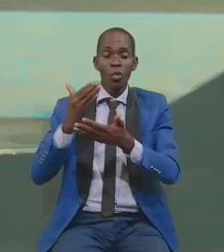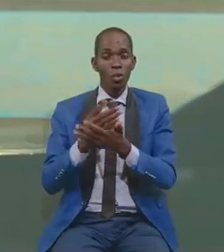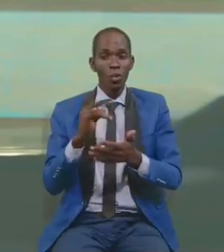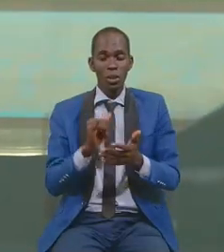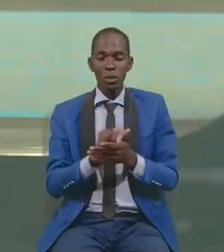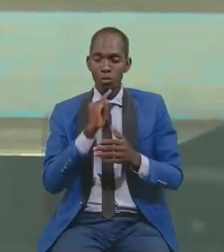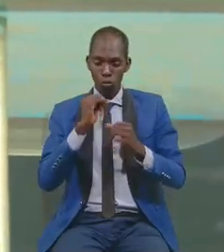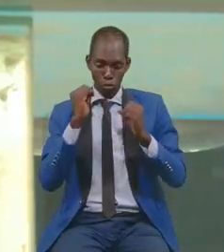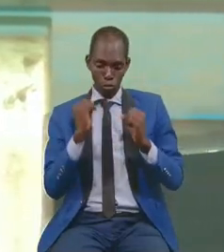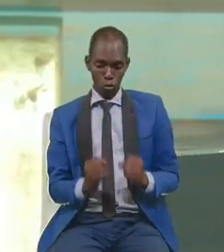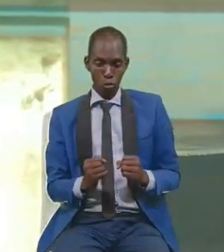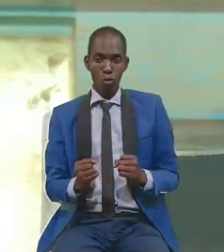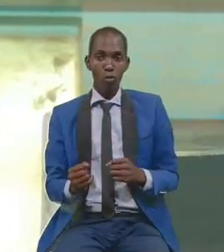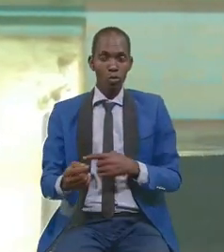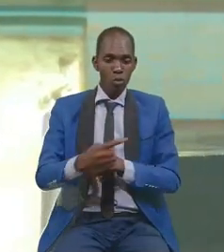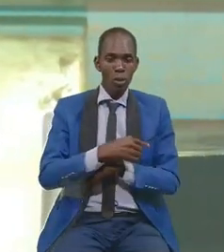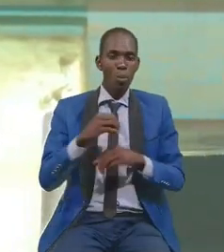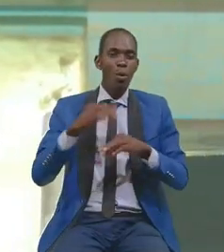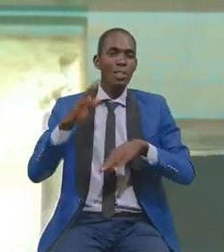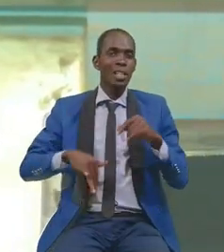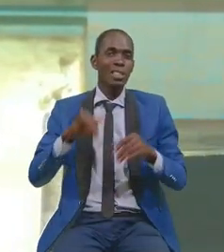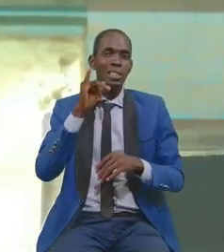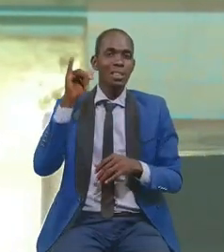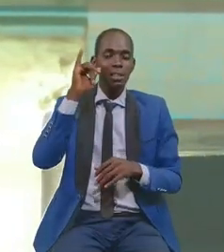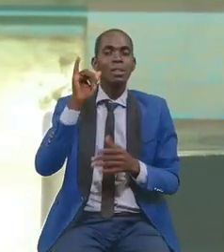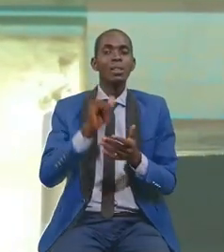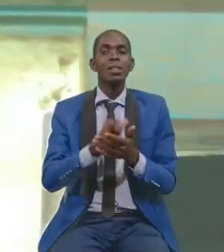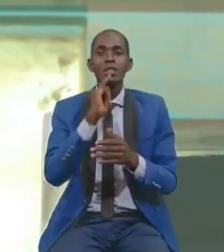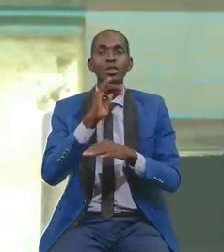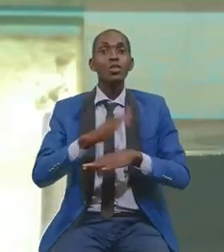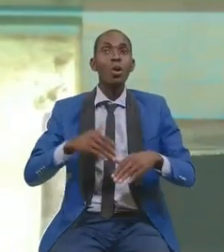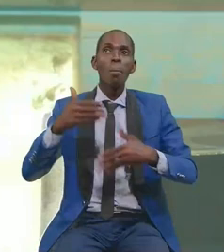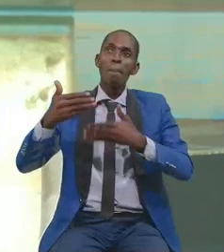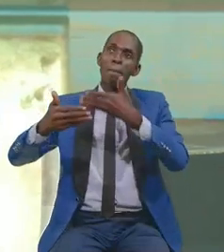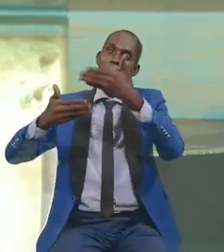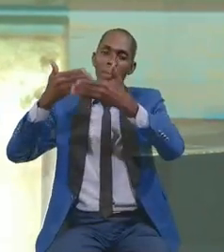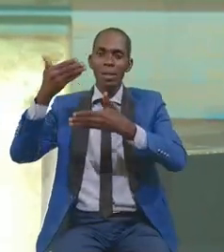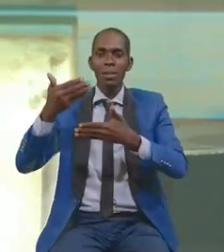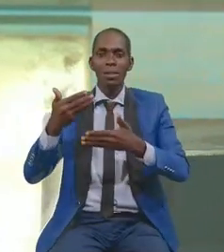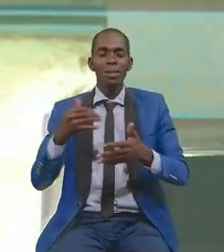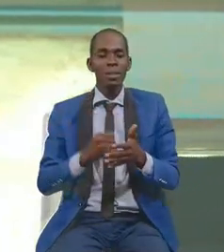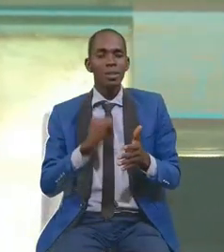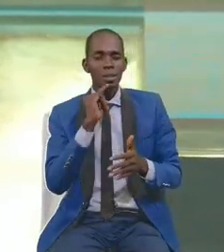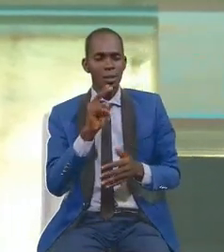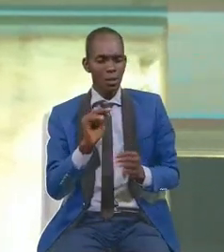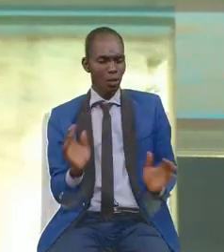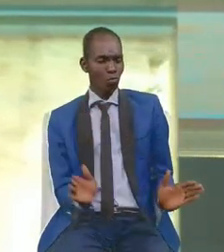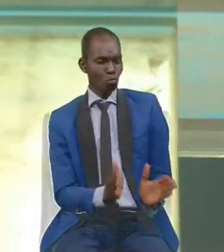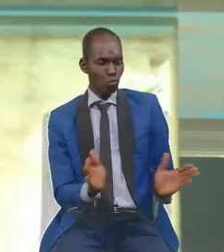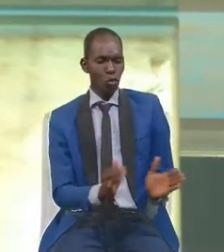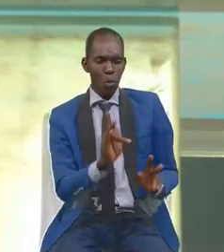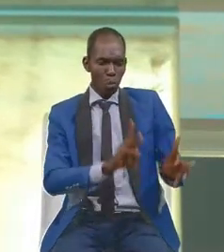plus qu'hier. C'est du progrès. Et il est un encouragement aux gens aujourd'hui,